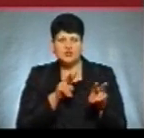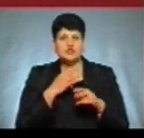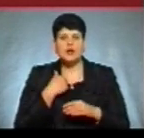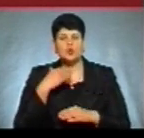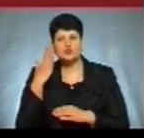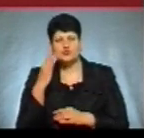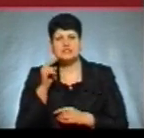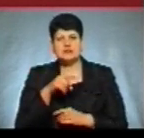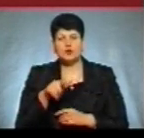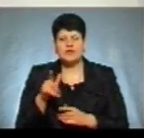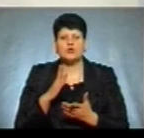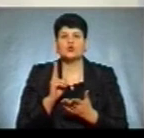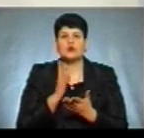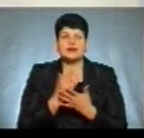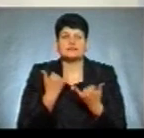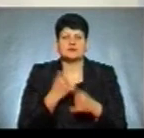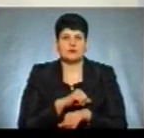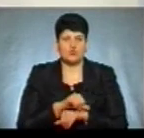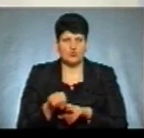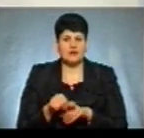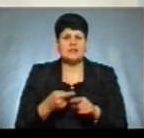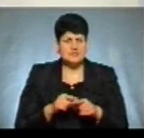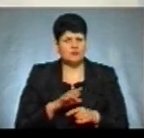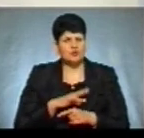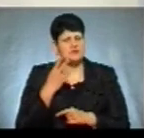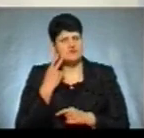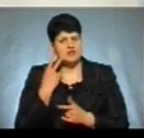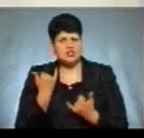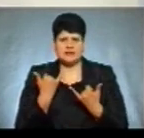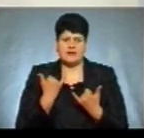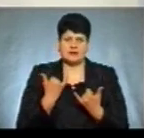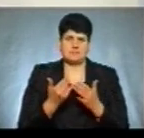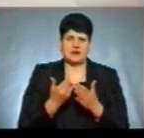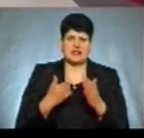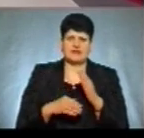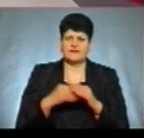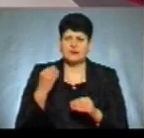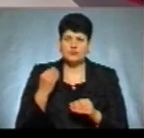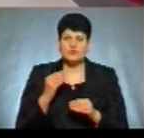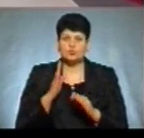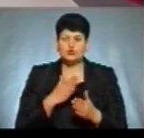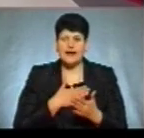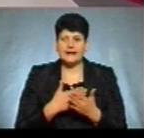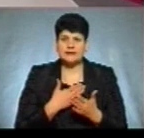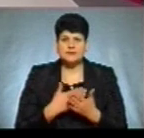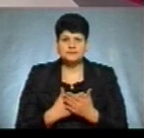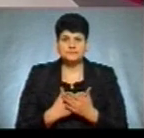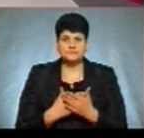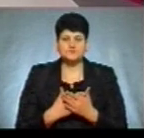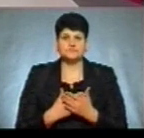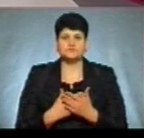які перебувають за кордоном. Така практика була завжди, чи лише зараз перед виборами буде активно якось, скажімо